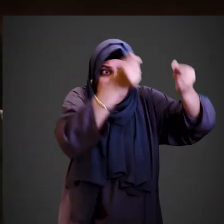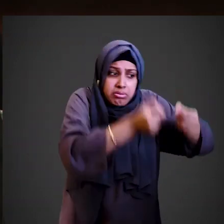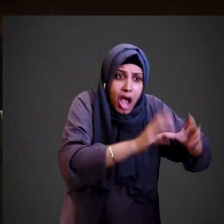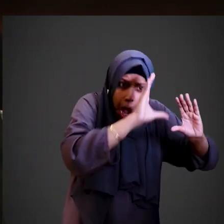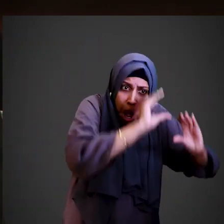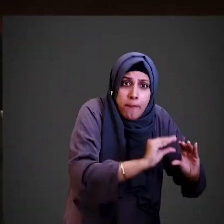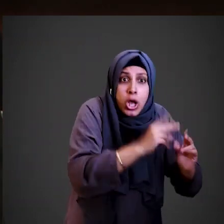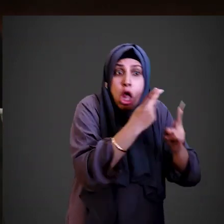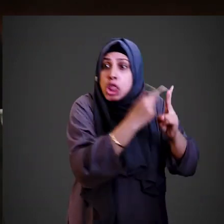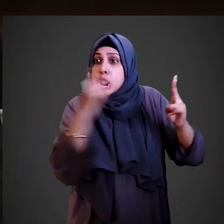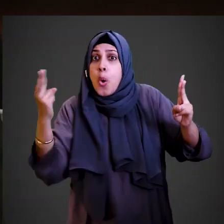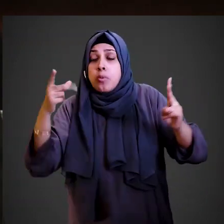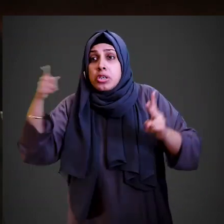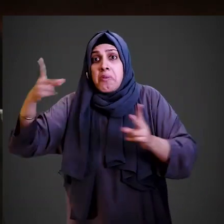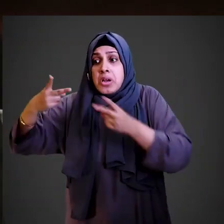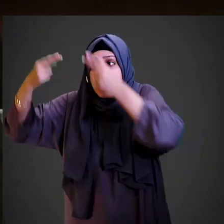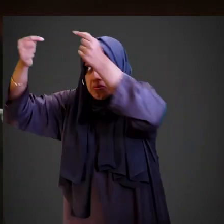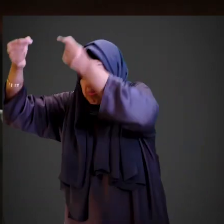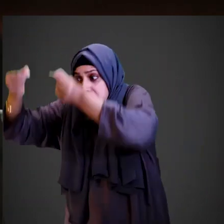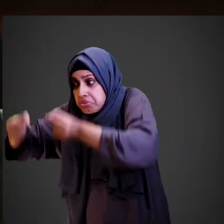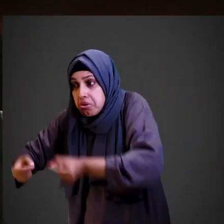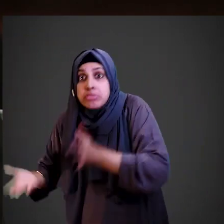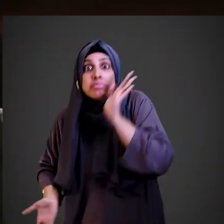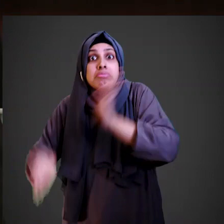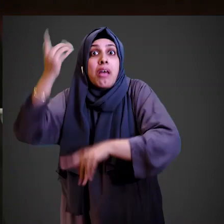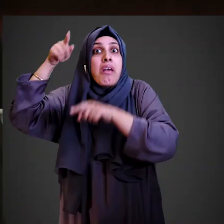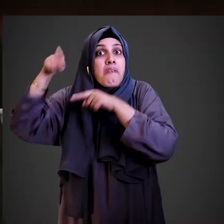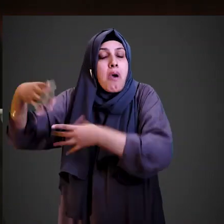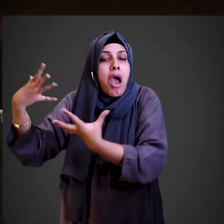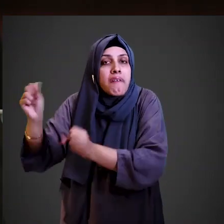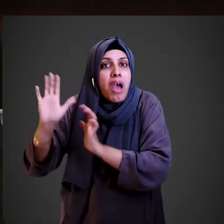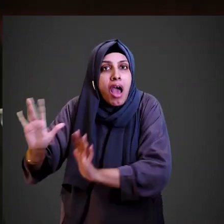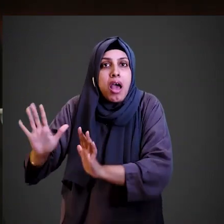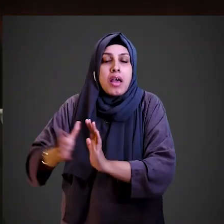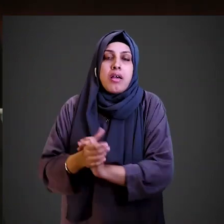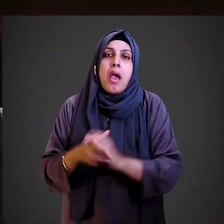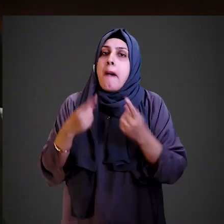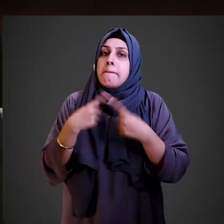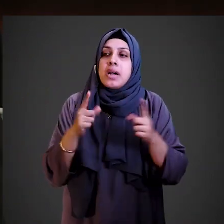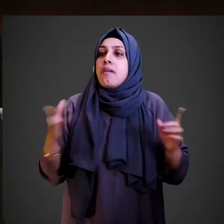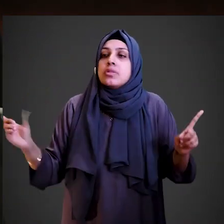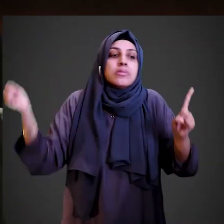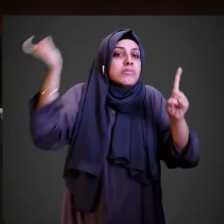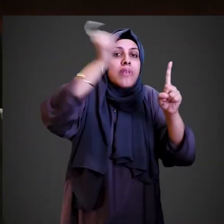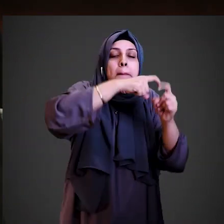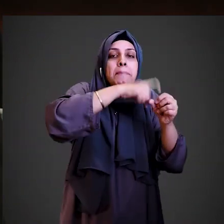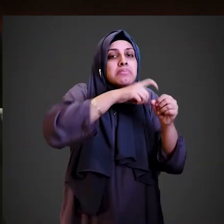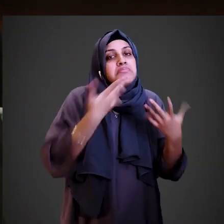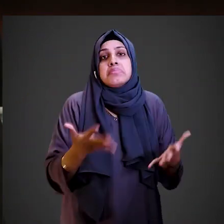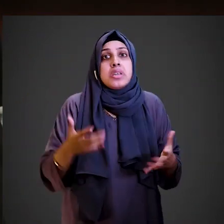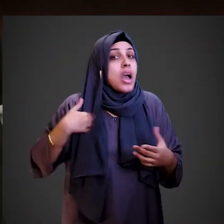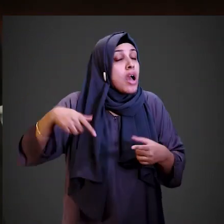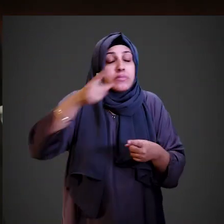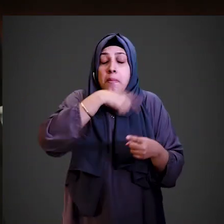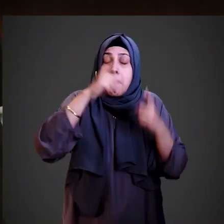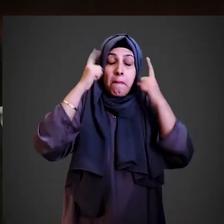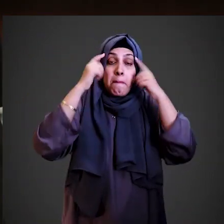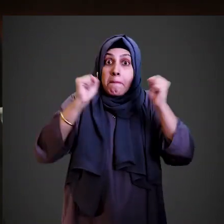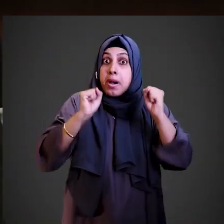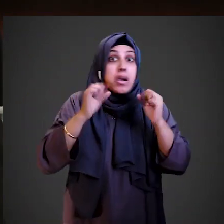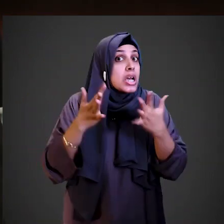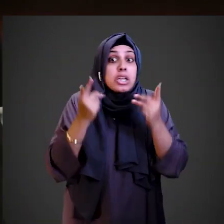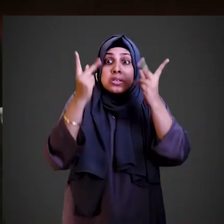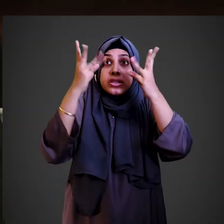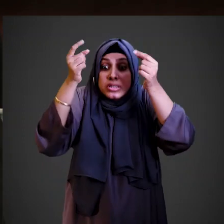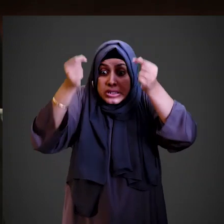ڈاکیومنٹ ہے اس سے ٹوائس یعنی کہ دو گنا زیادہ بڑی اکانومی ایگزسٹ کرتی ہے۔ اس پر ہم کنفرم نہیں کہہ سکتے کہ